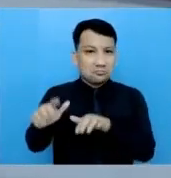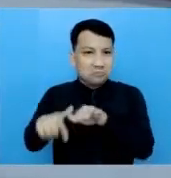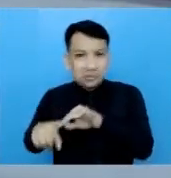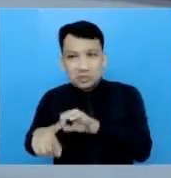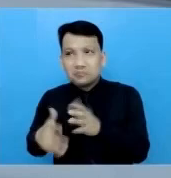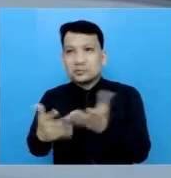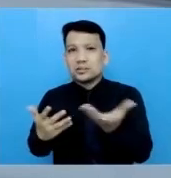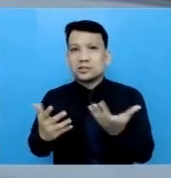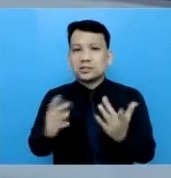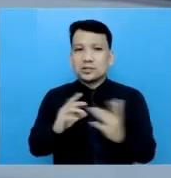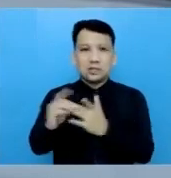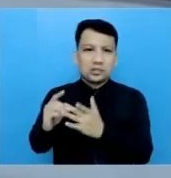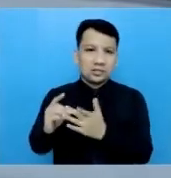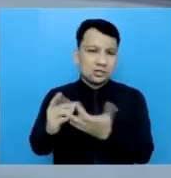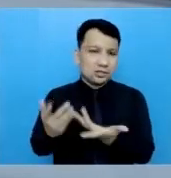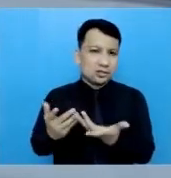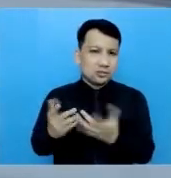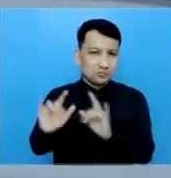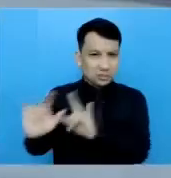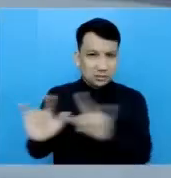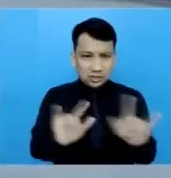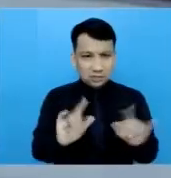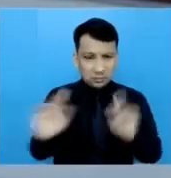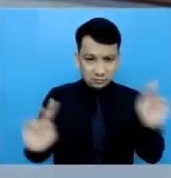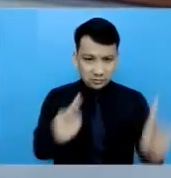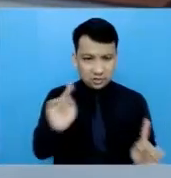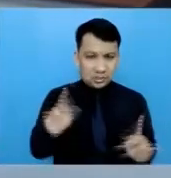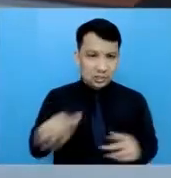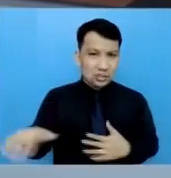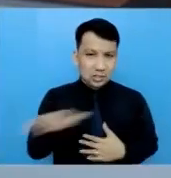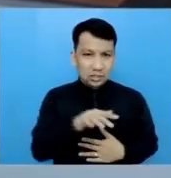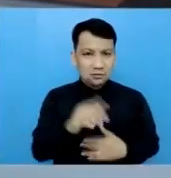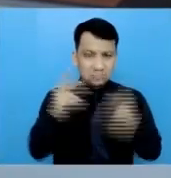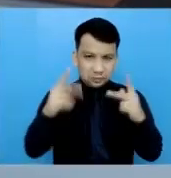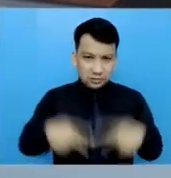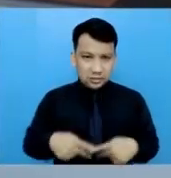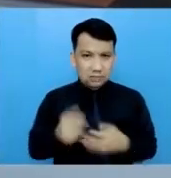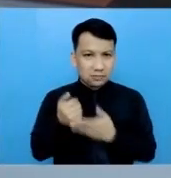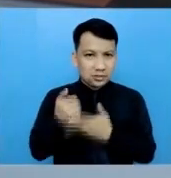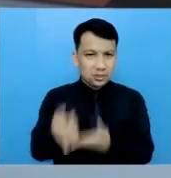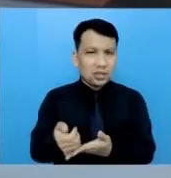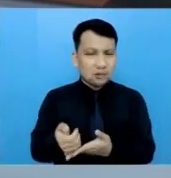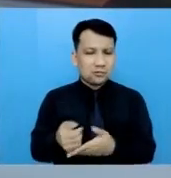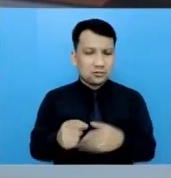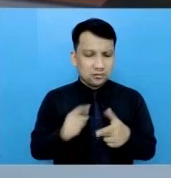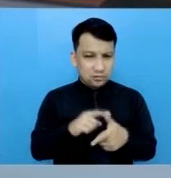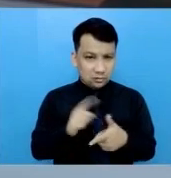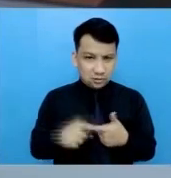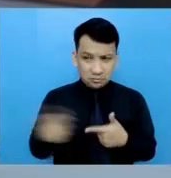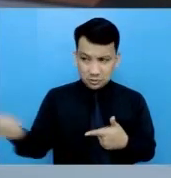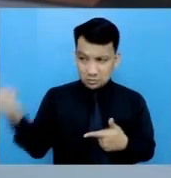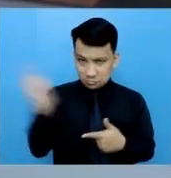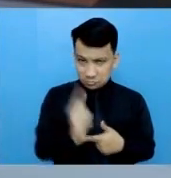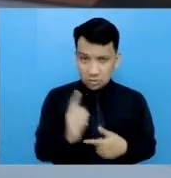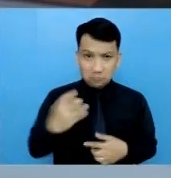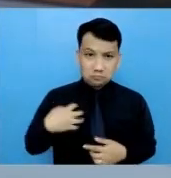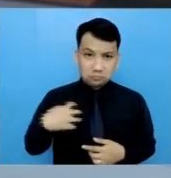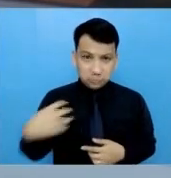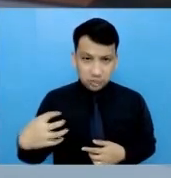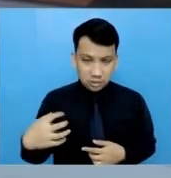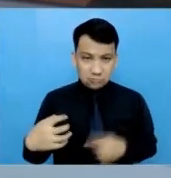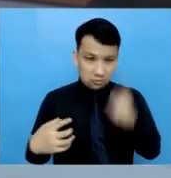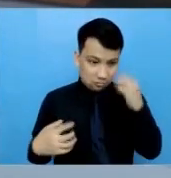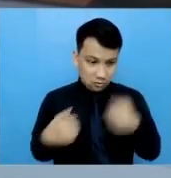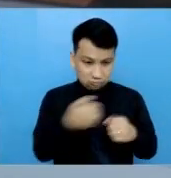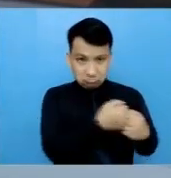baril, peace-loving citizen, mahal na mahal ng mga tao dun sa lugar, matulungin, and then here comes this police, all of a sudden, sabi niya, nangago